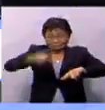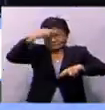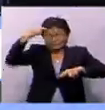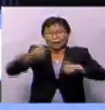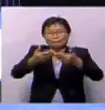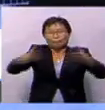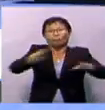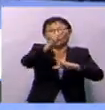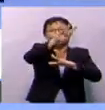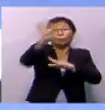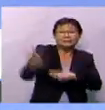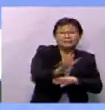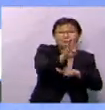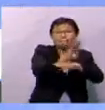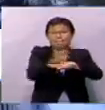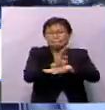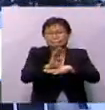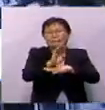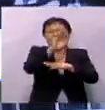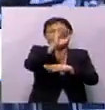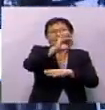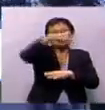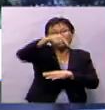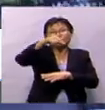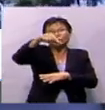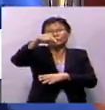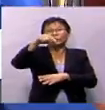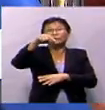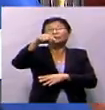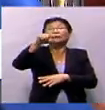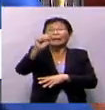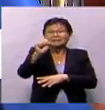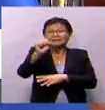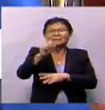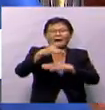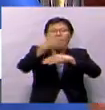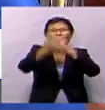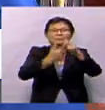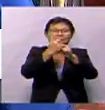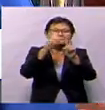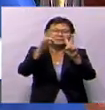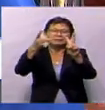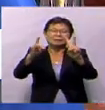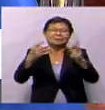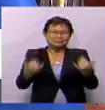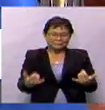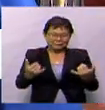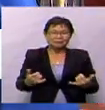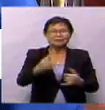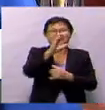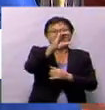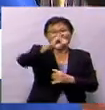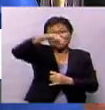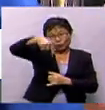pembukaan 24 jam operasi di ICQS awal tahun depan. Kita bangunkan kawasan tersebut dengan sekarang ni CIQ